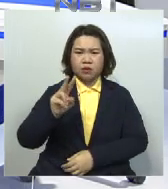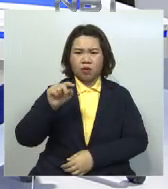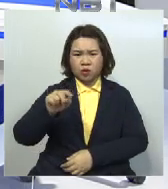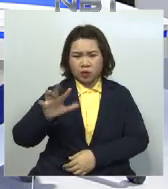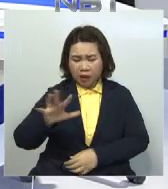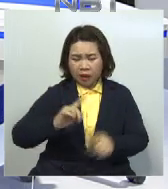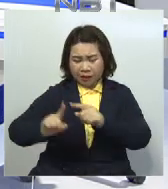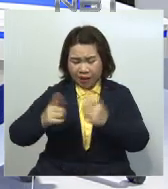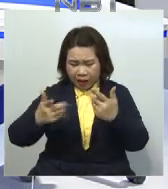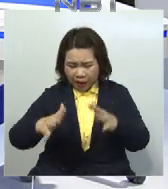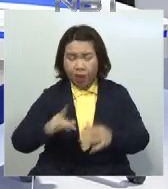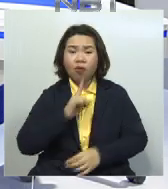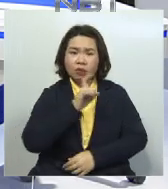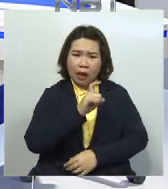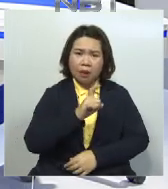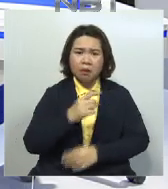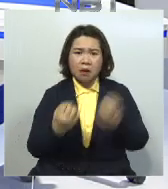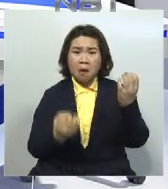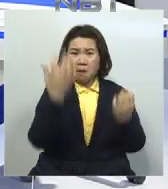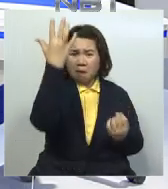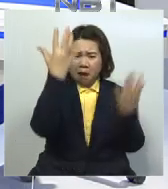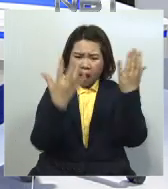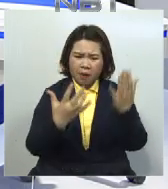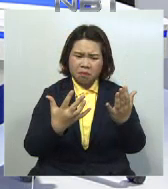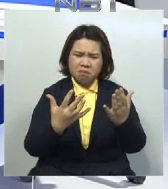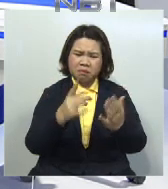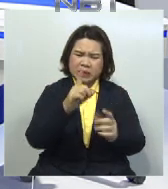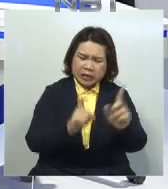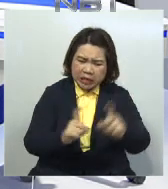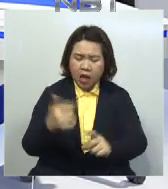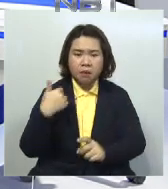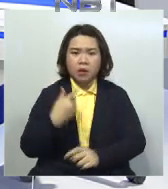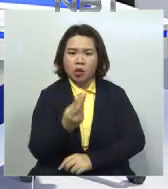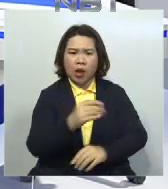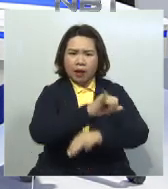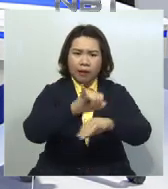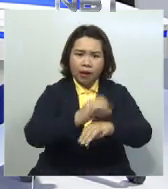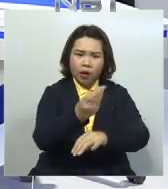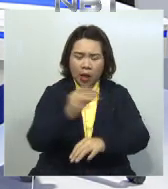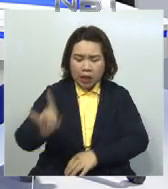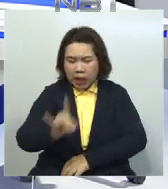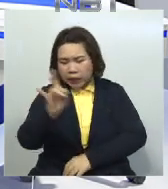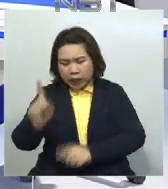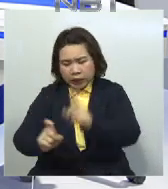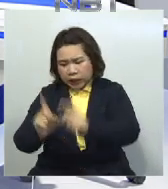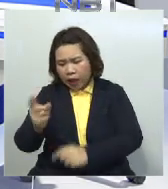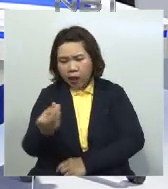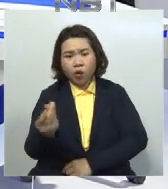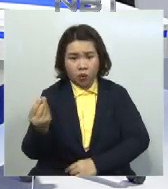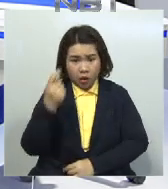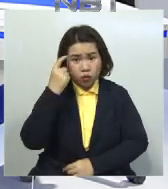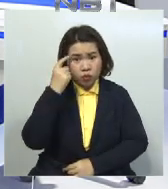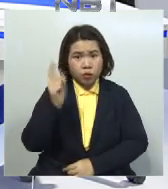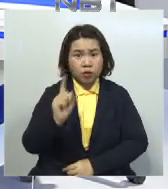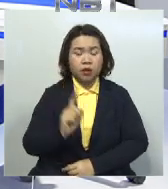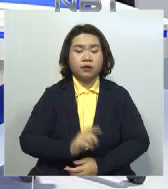ญเสียอื่นๆในพื้นที่ป่านะคะตอนนี้ตัวเลขที่เราพบเนี่ยป่าสูญเสียไปสักประมาณเท่าไหร่สัตว์ป่าในพื้นที่เนี่ยล้มหายตายจากไปเท่าไหร่